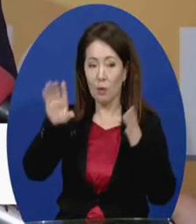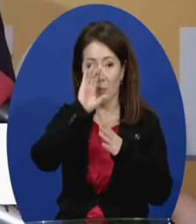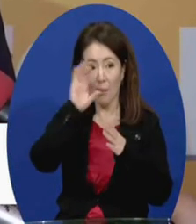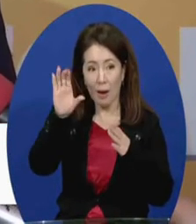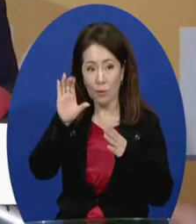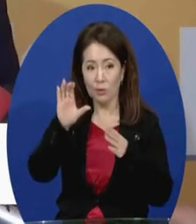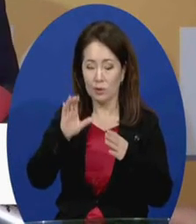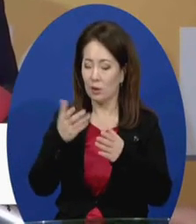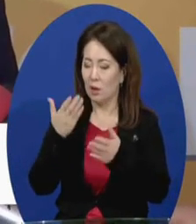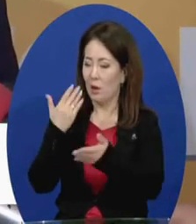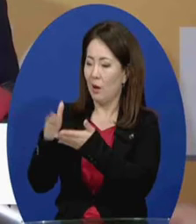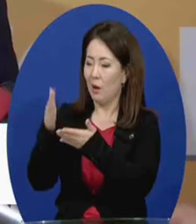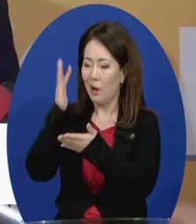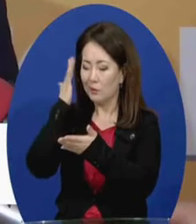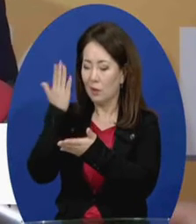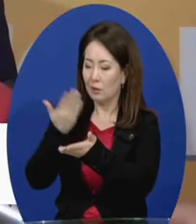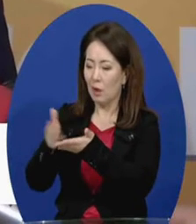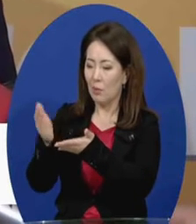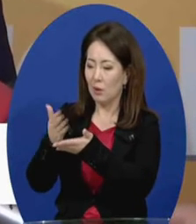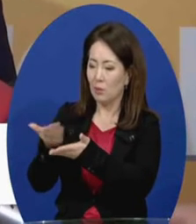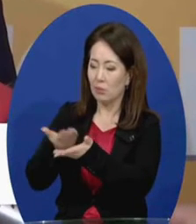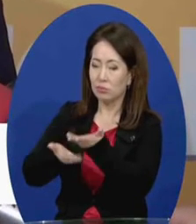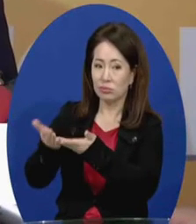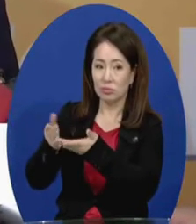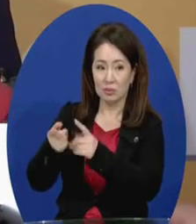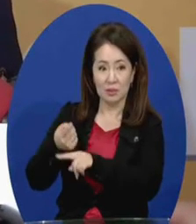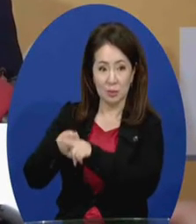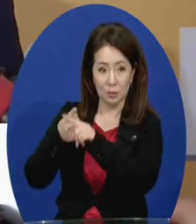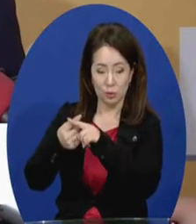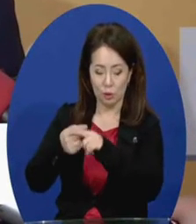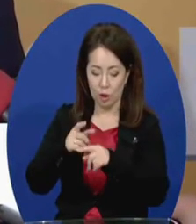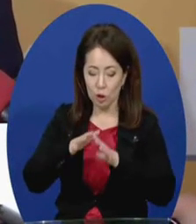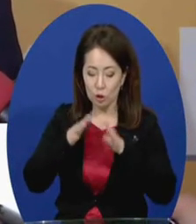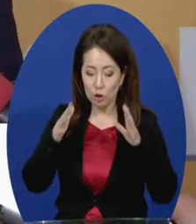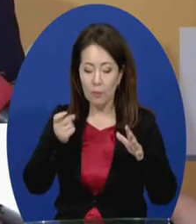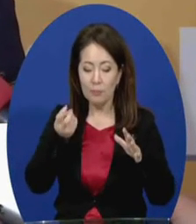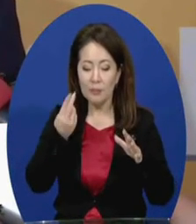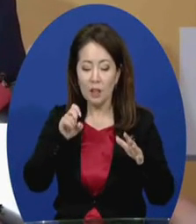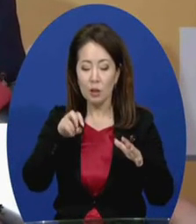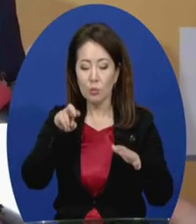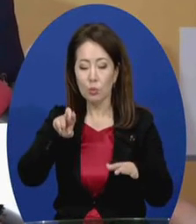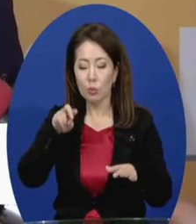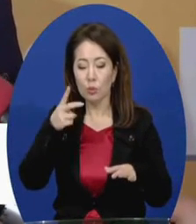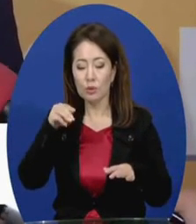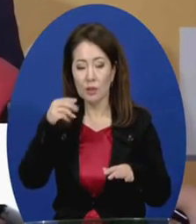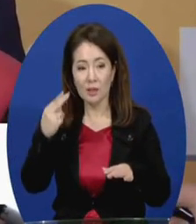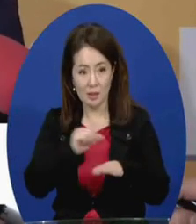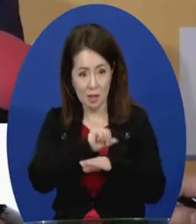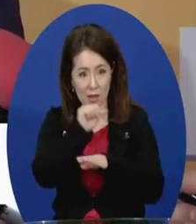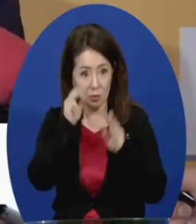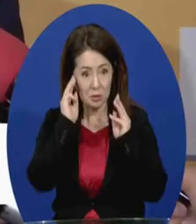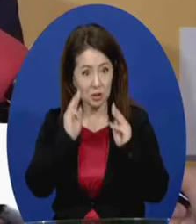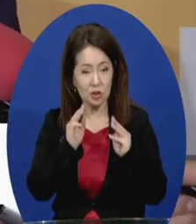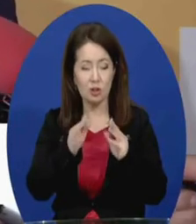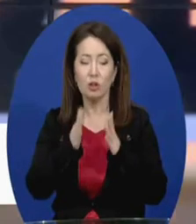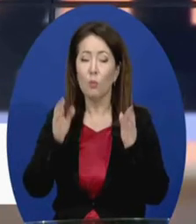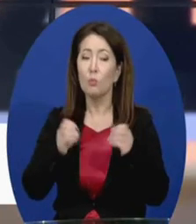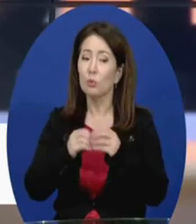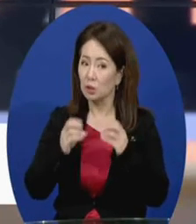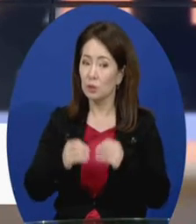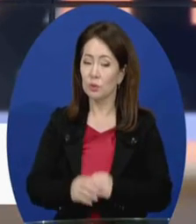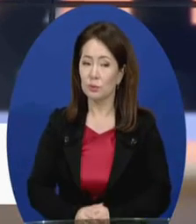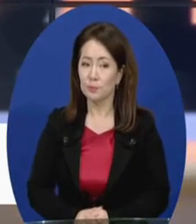хувьд экспортоо нэмэгдүүлэх тулгамдаад байгаа томоохон дэд бүтцийн асуудлуудыг шийдэх ийм ач холбогдолтой ийм одоо томоохон бүтээгдэхүүн өнөөдөр гарч